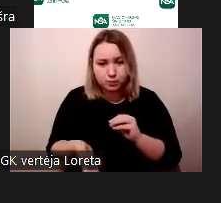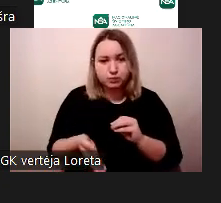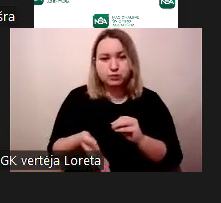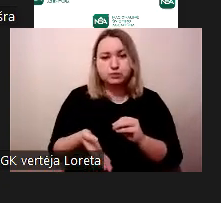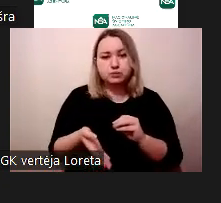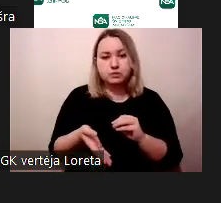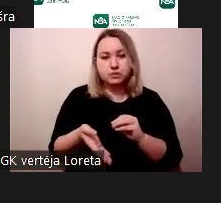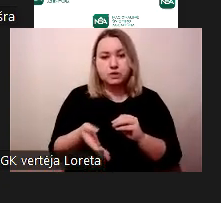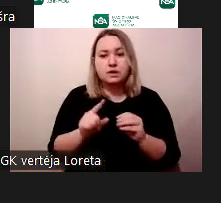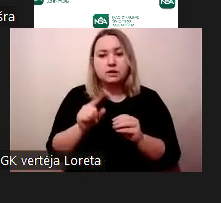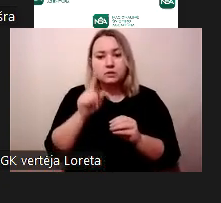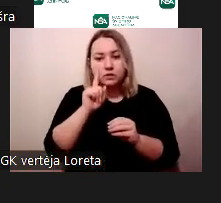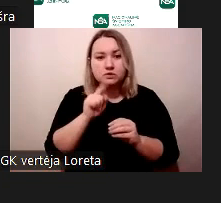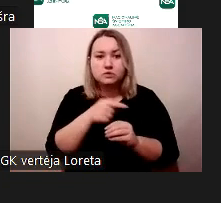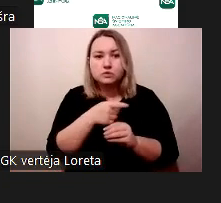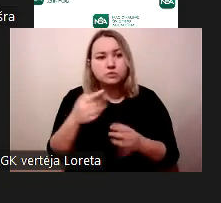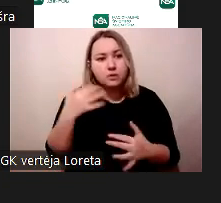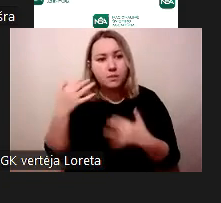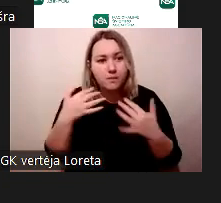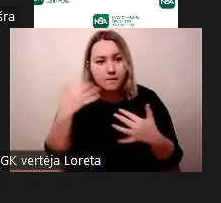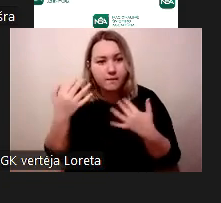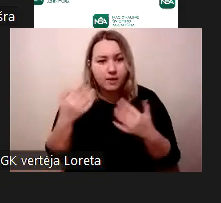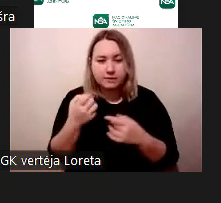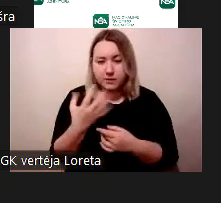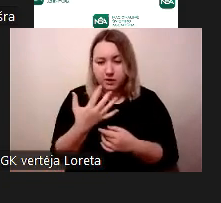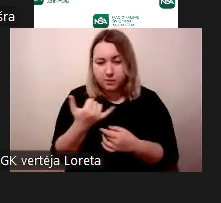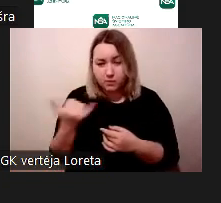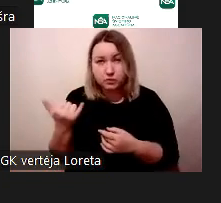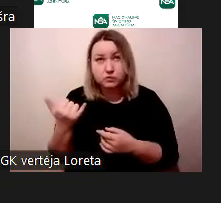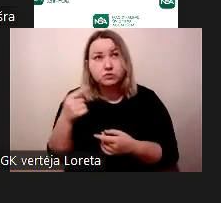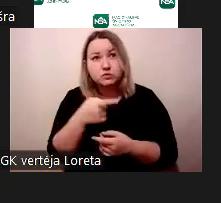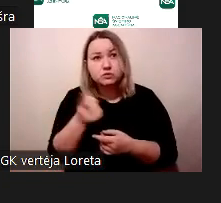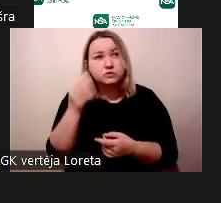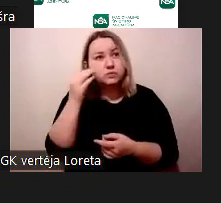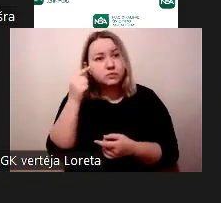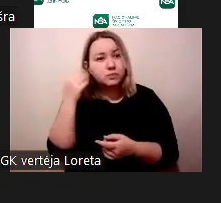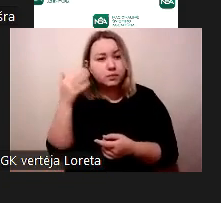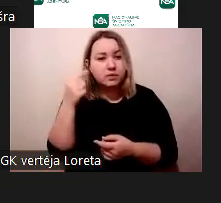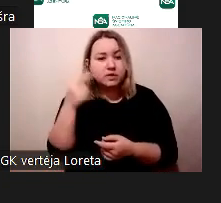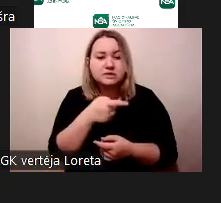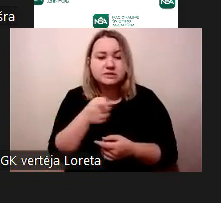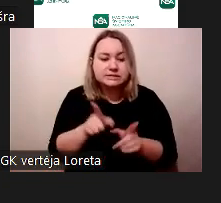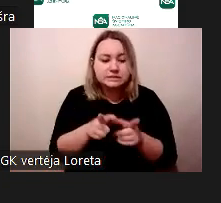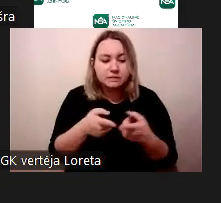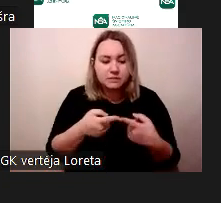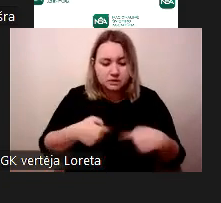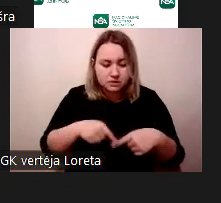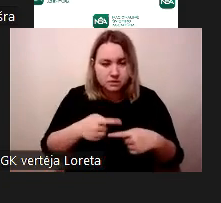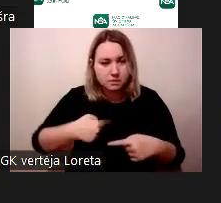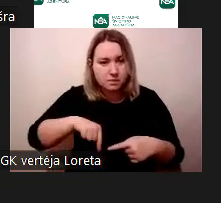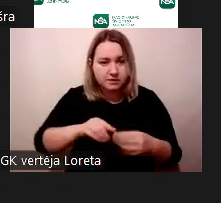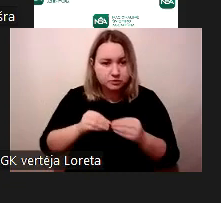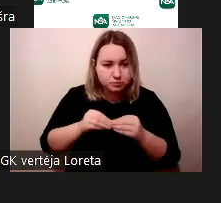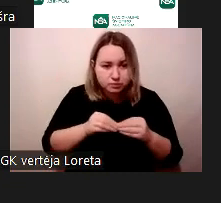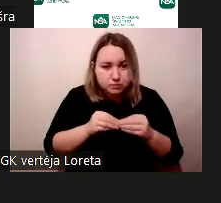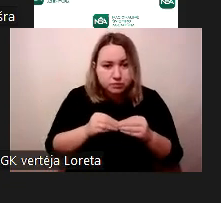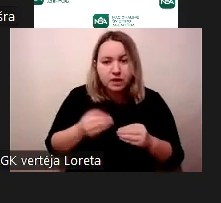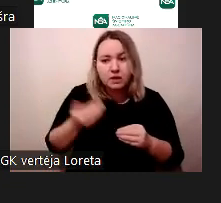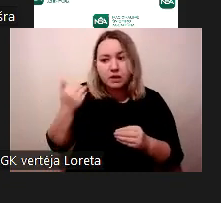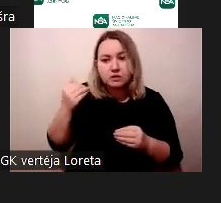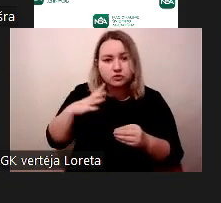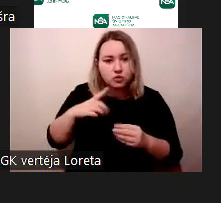aš norėčiau, kad jūs pagalvotumėte per tas 15 minučių, kurios iš šitų sričių, kuriuos mes aptarėme ir anksčiau, sesijose